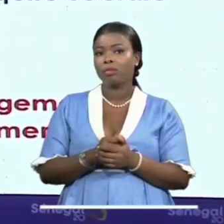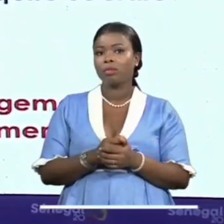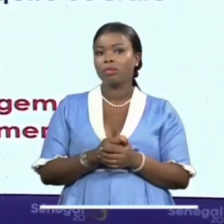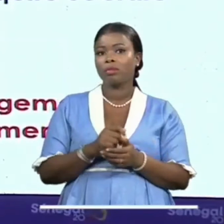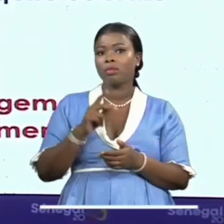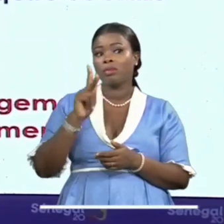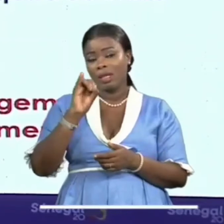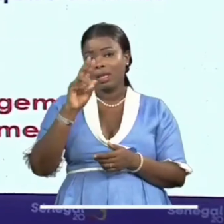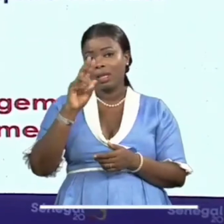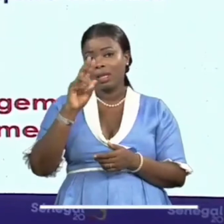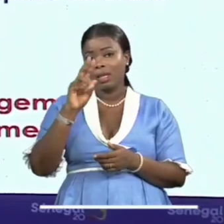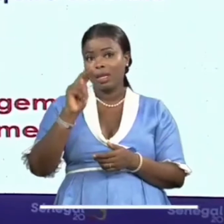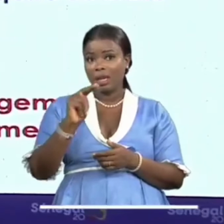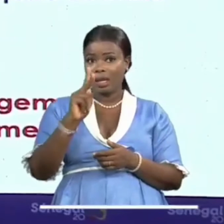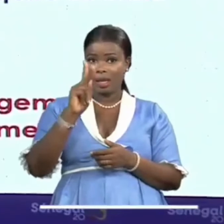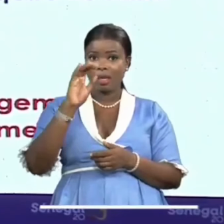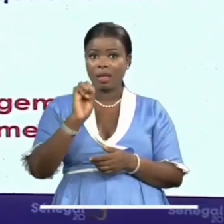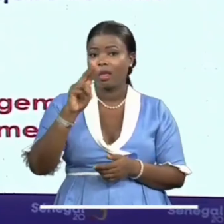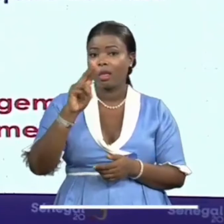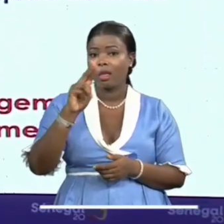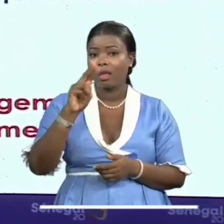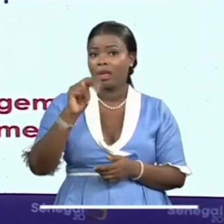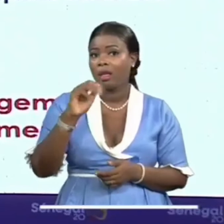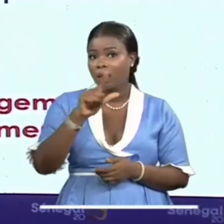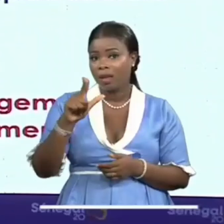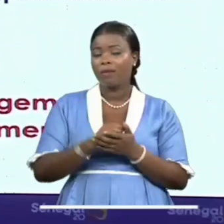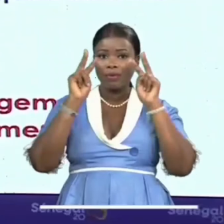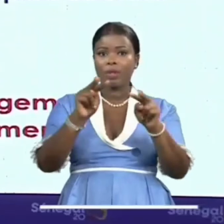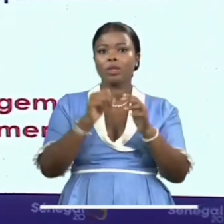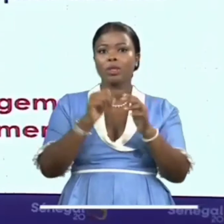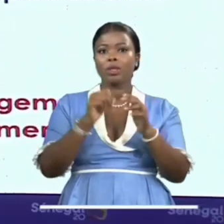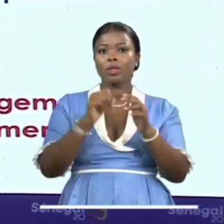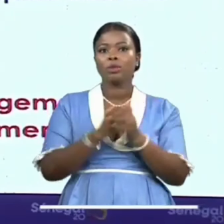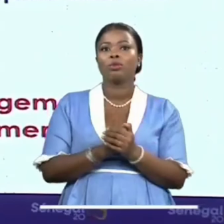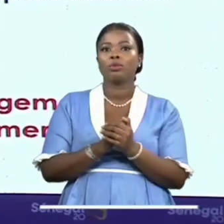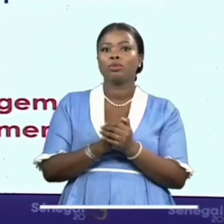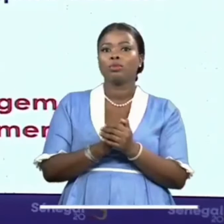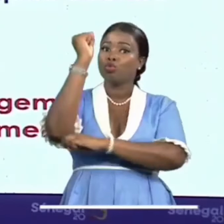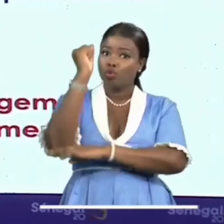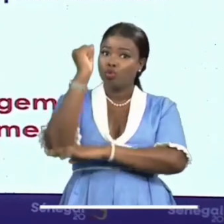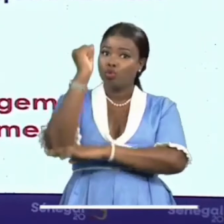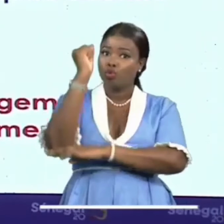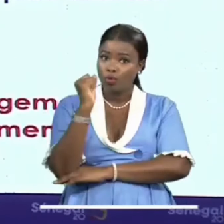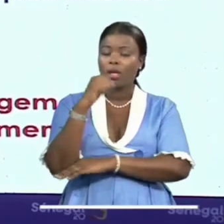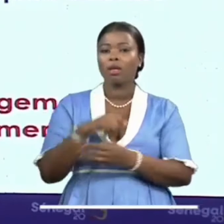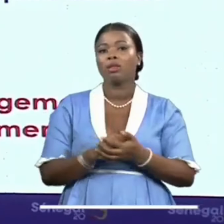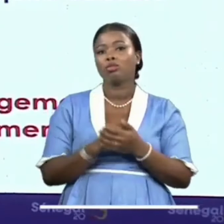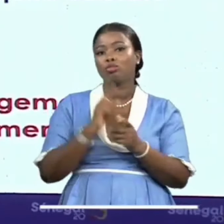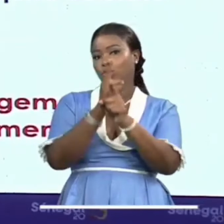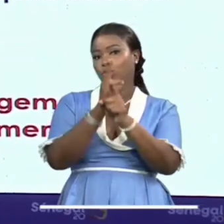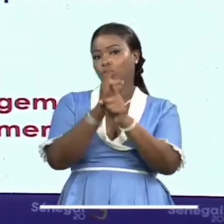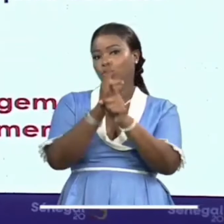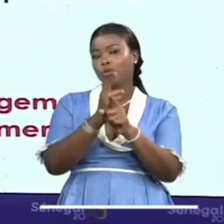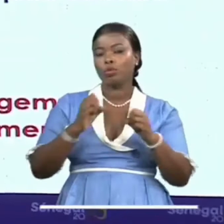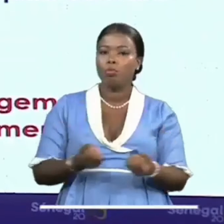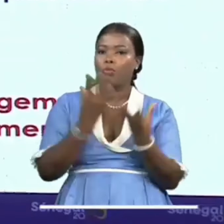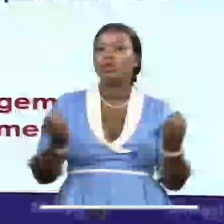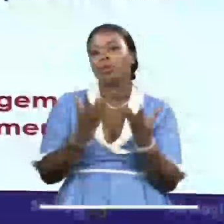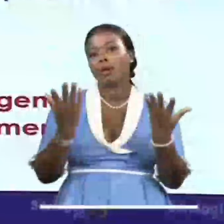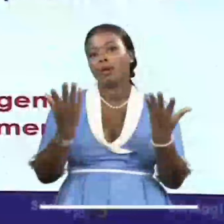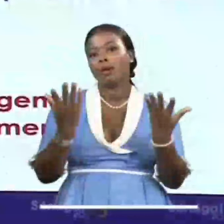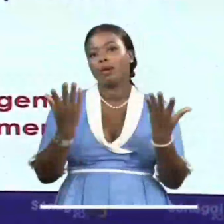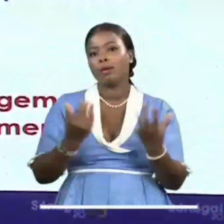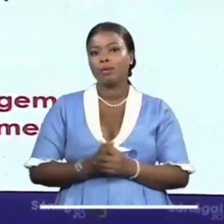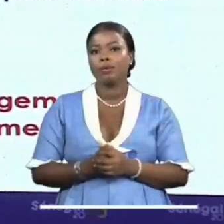qui s'articule à la vision d'un Sénégal souverain juste prospère ancré dans des